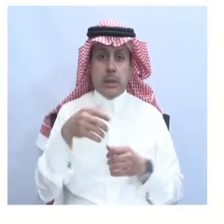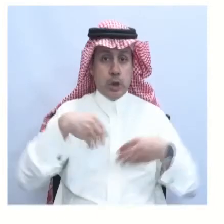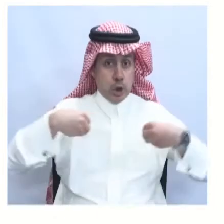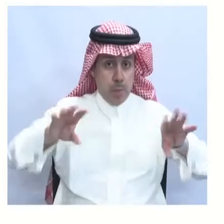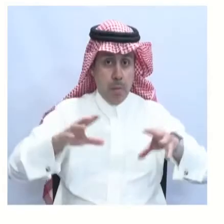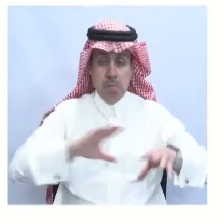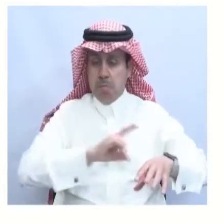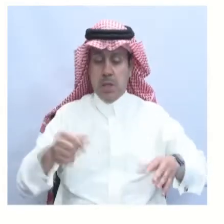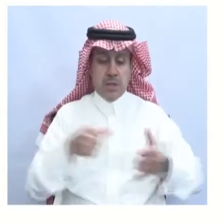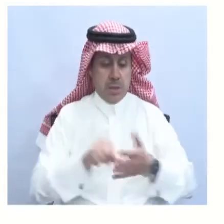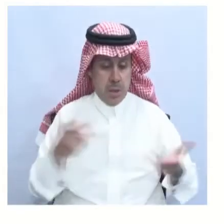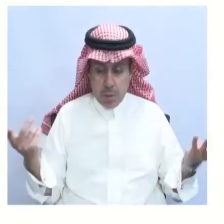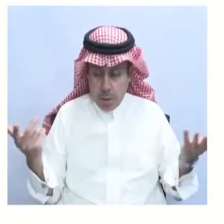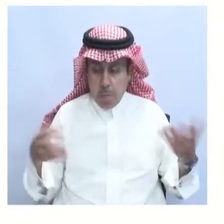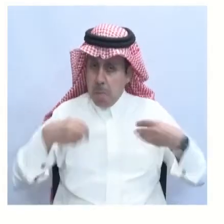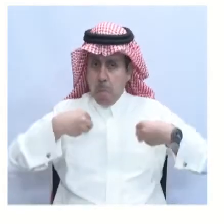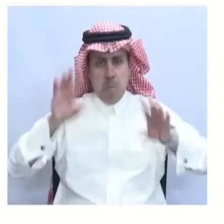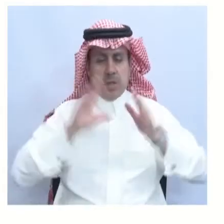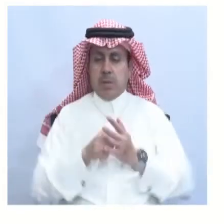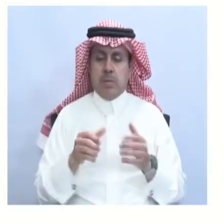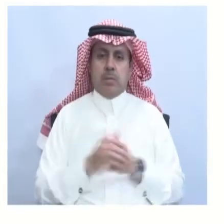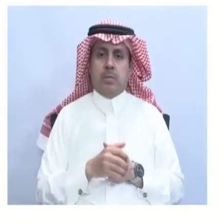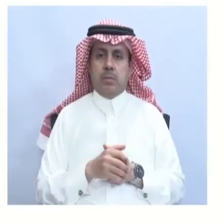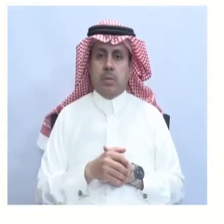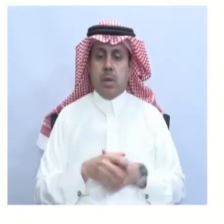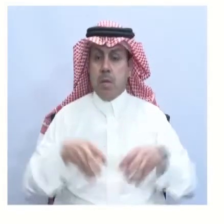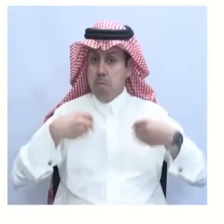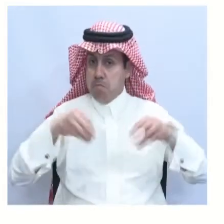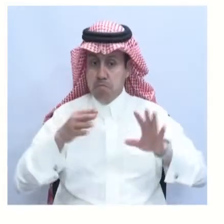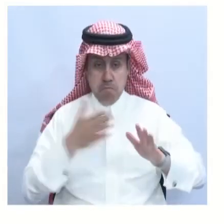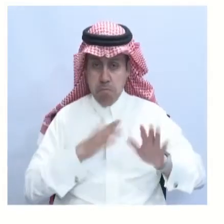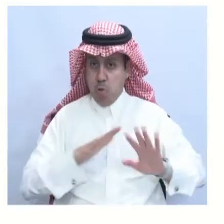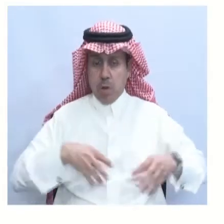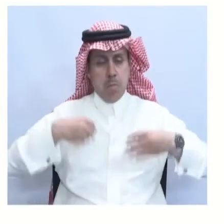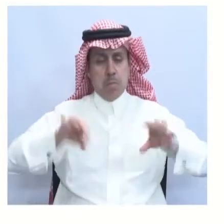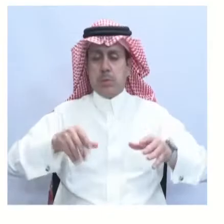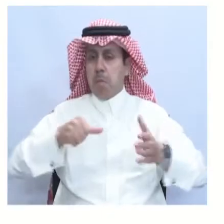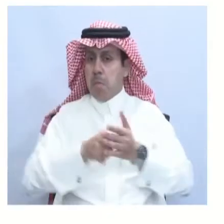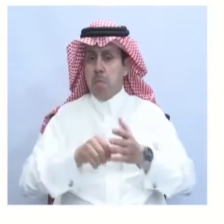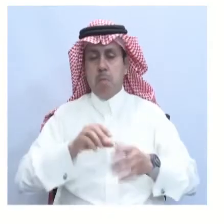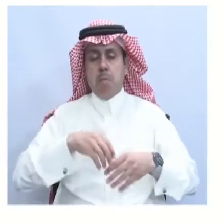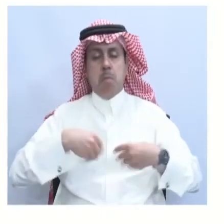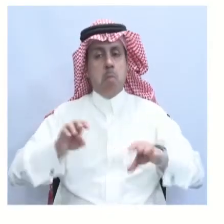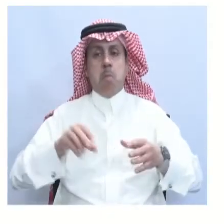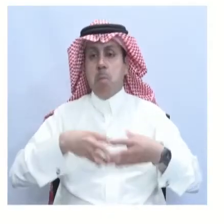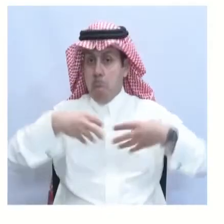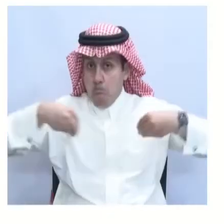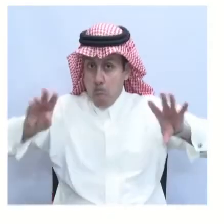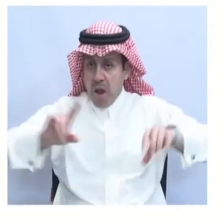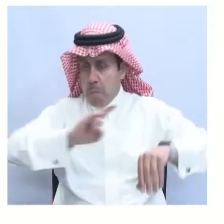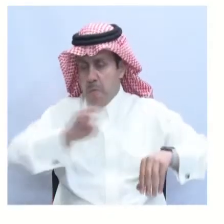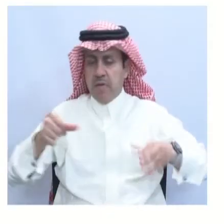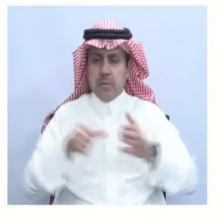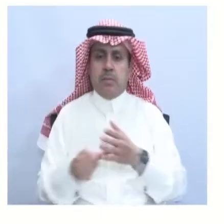فالذي ليس في ملكك لا يصح لك بيعه الا باذن من صاحبه بوكاله